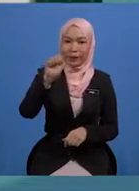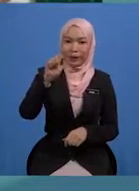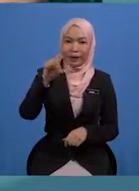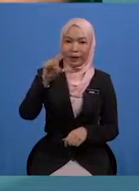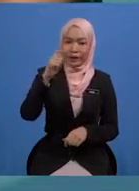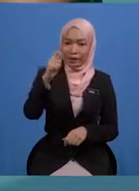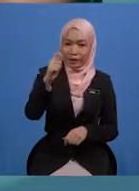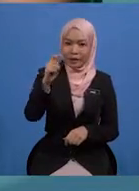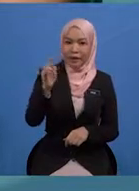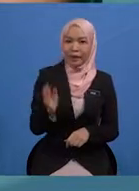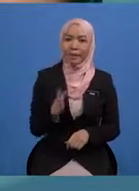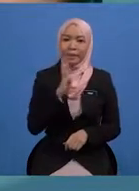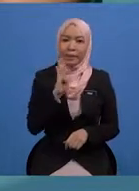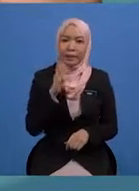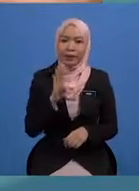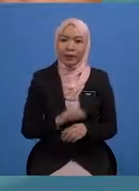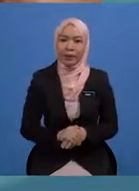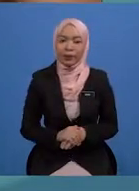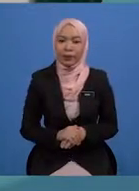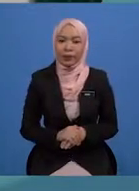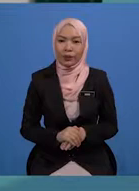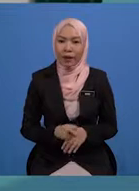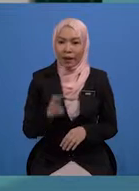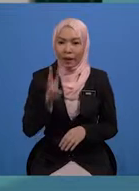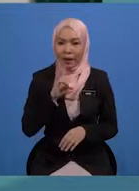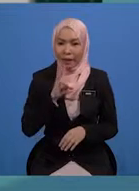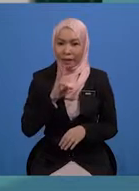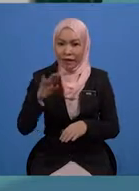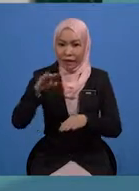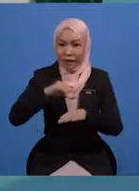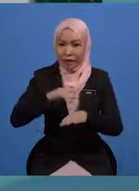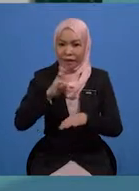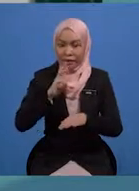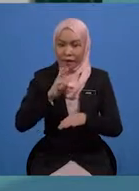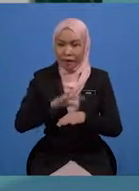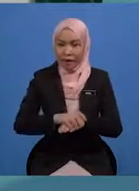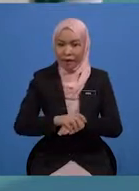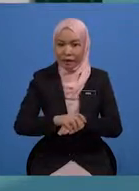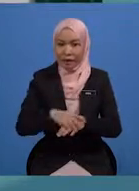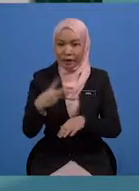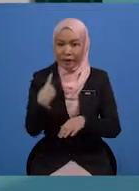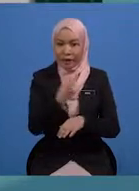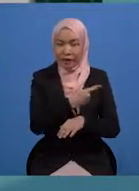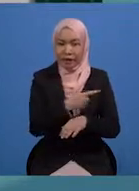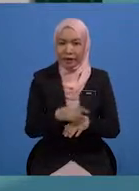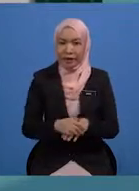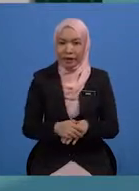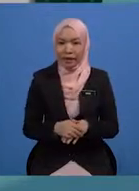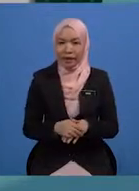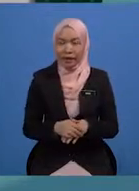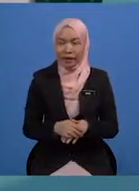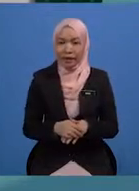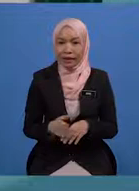kita aplikasikan adalah teknik basah atas basah. Kita akan basahkan permukaan kertas